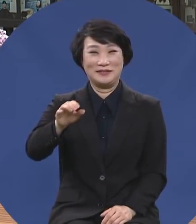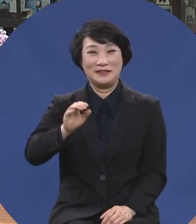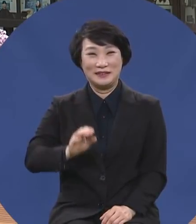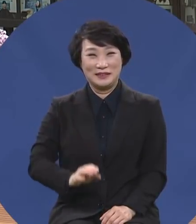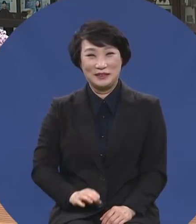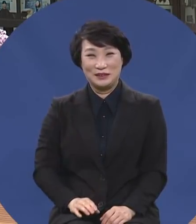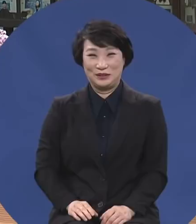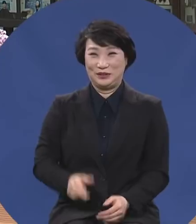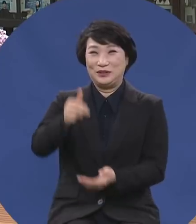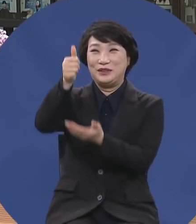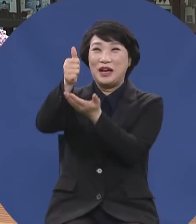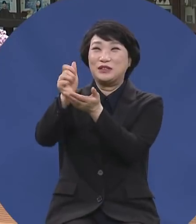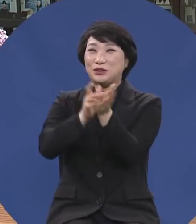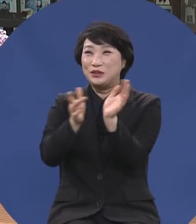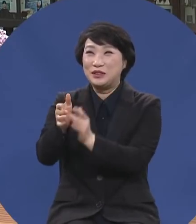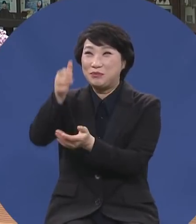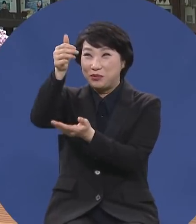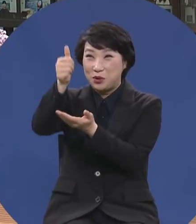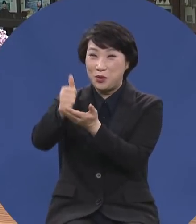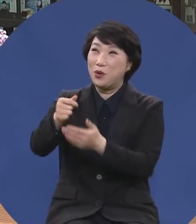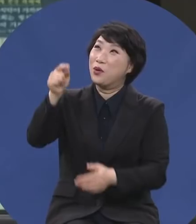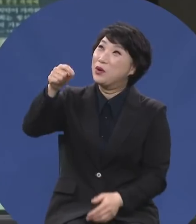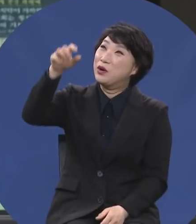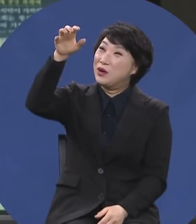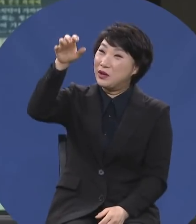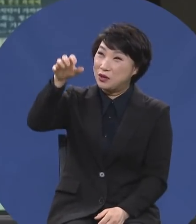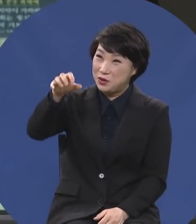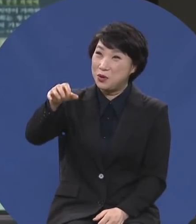곳. 주 예수님도